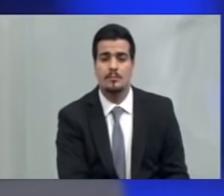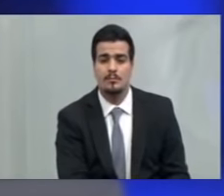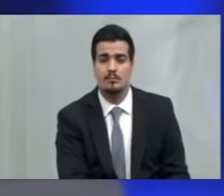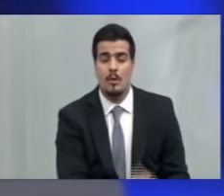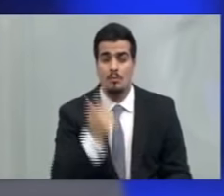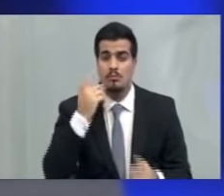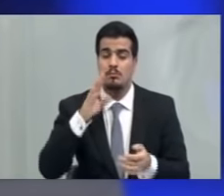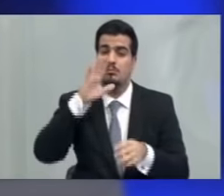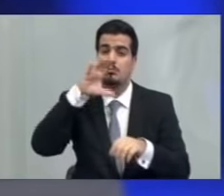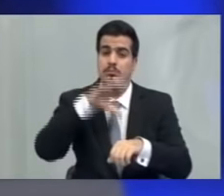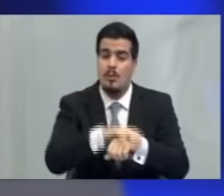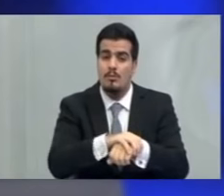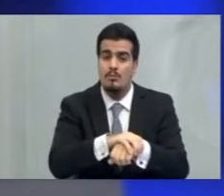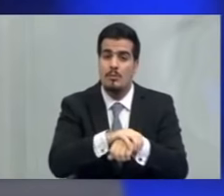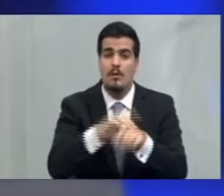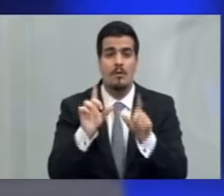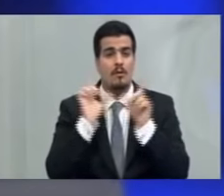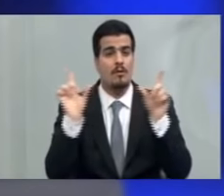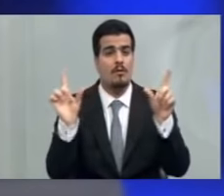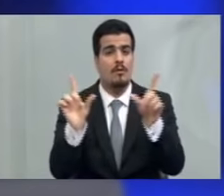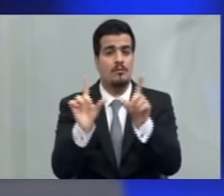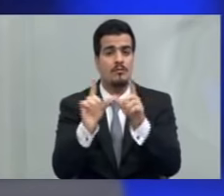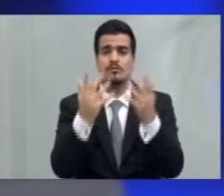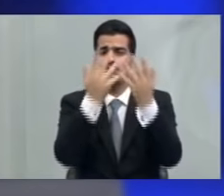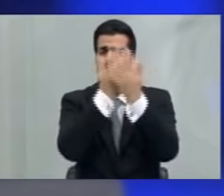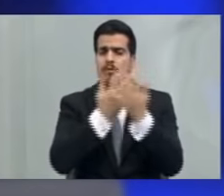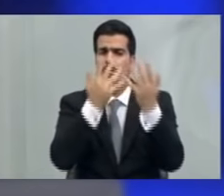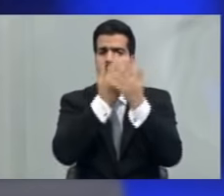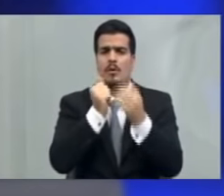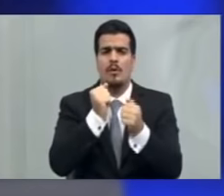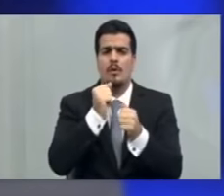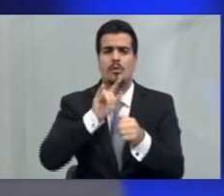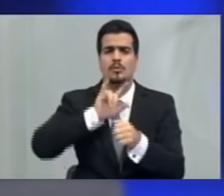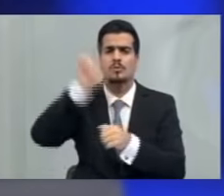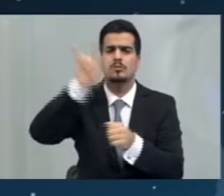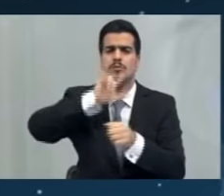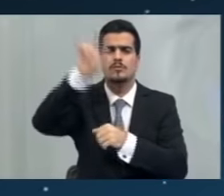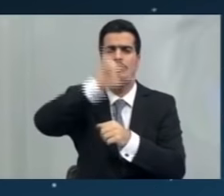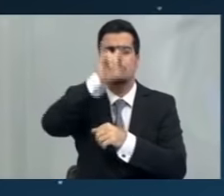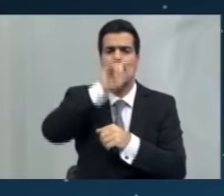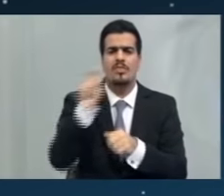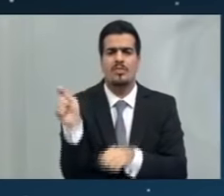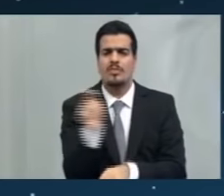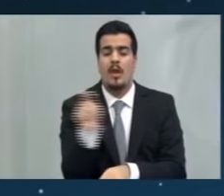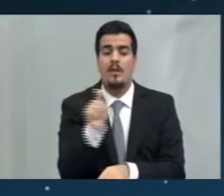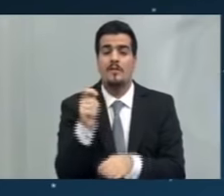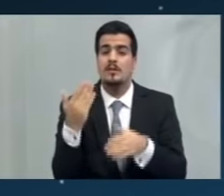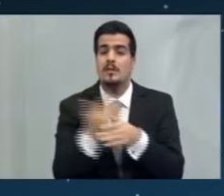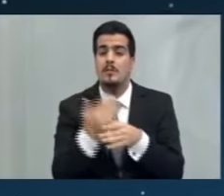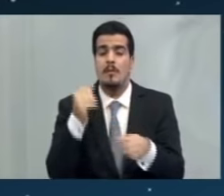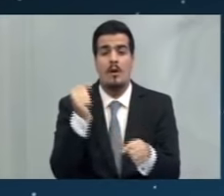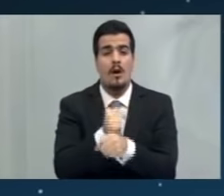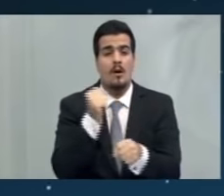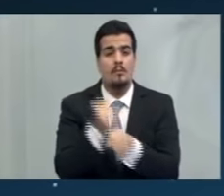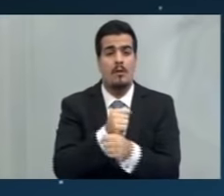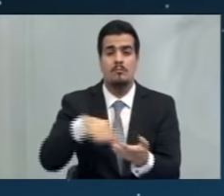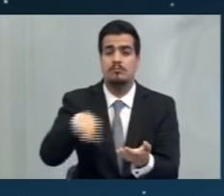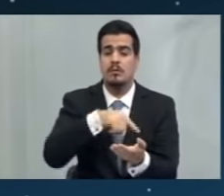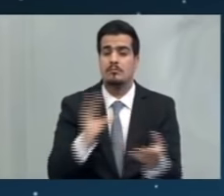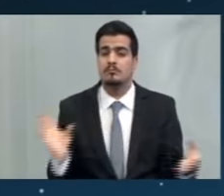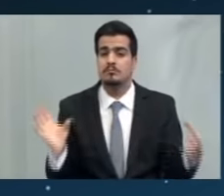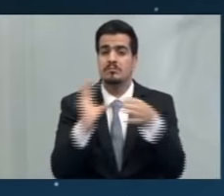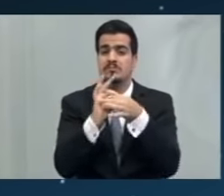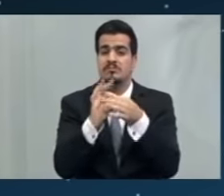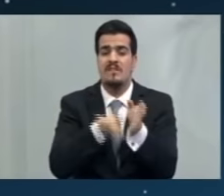كشفت لجنة التحقيق النيابية الخاصة بشركة الخطوط الجوية وجود ضعف واضح في الإدارات المتعاقبة للشركة مع